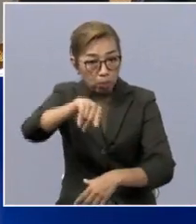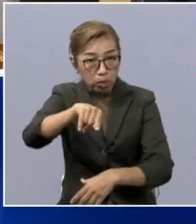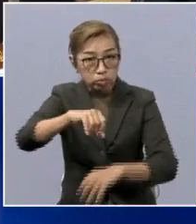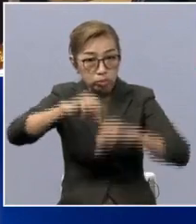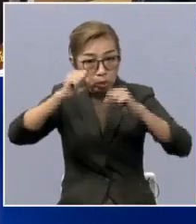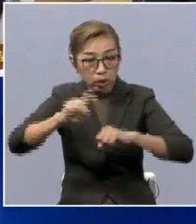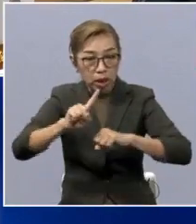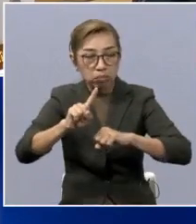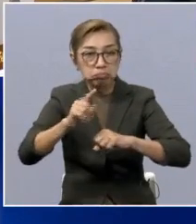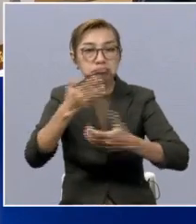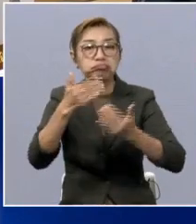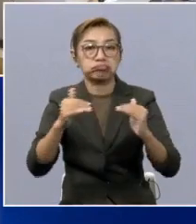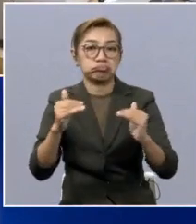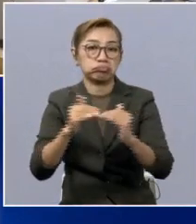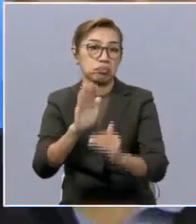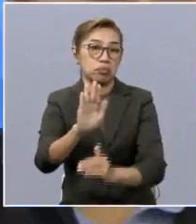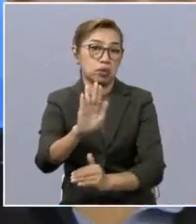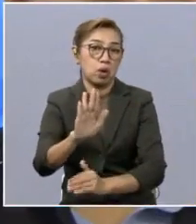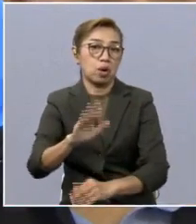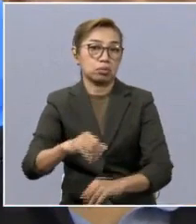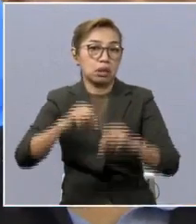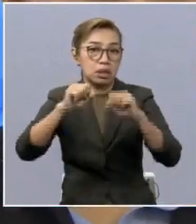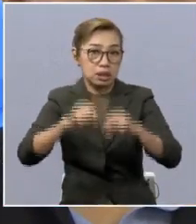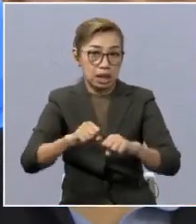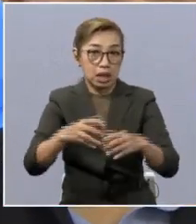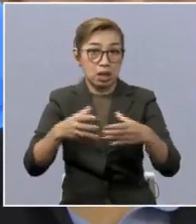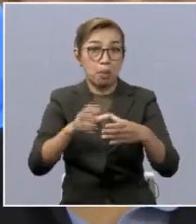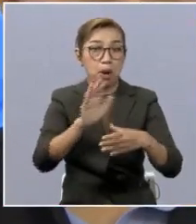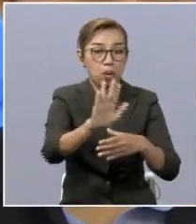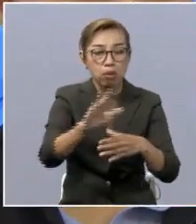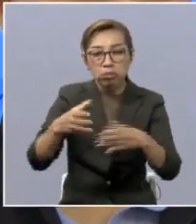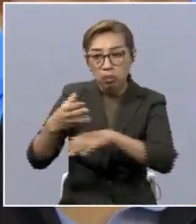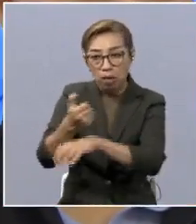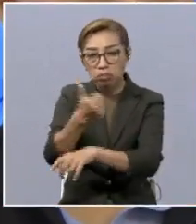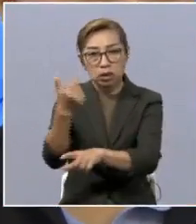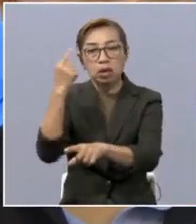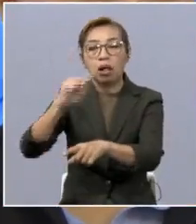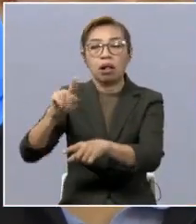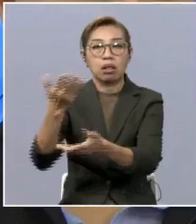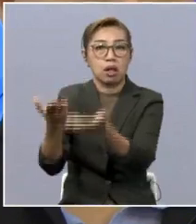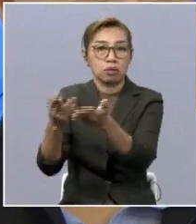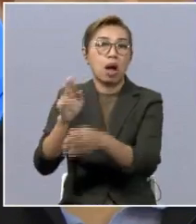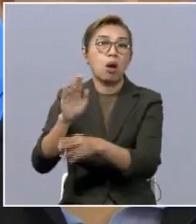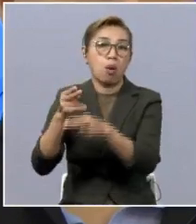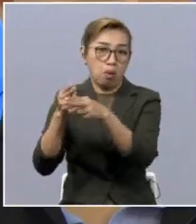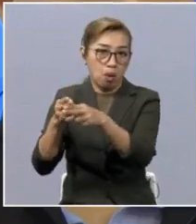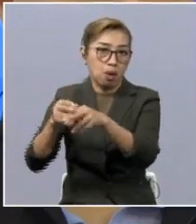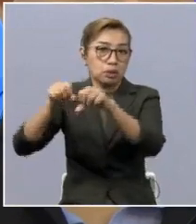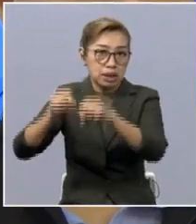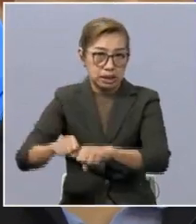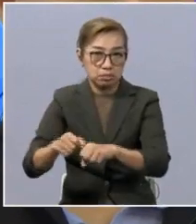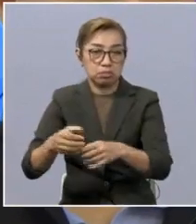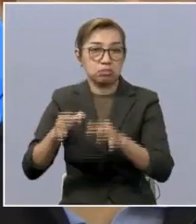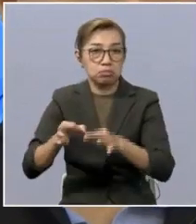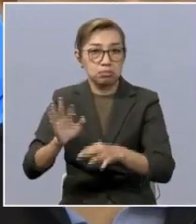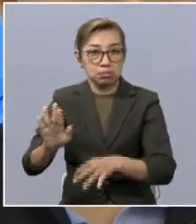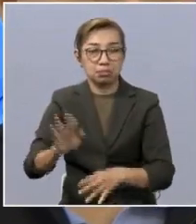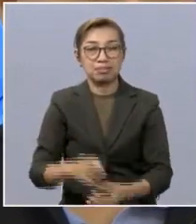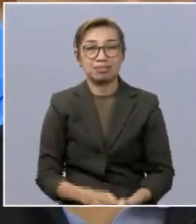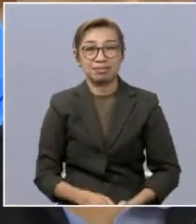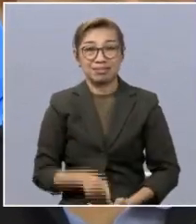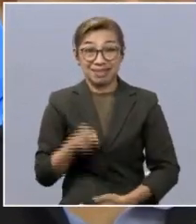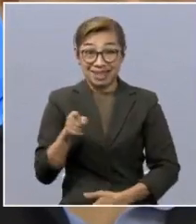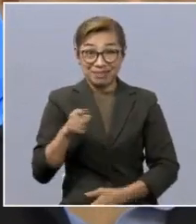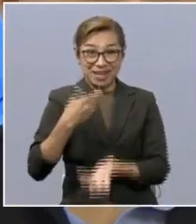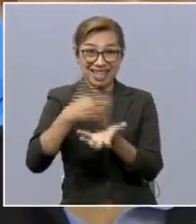อบทางการเมืองของแต่ละพรรคครับ เนี่ยฮะคือกรณีคุณชินวรเนี่ยน่าสนใจเพราะว่ายอมรับเลยว่ามีคนติดต่อม